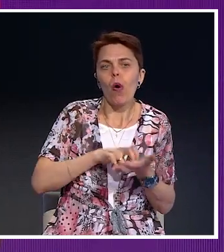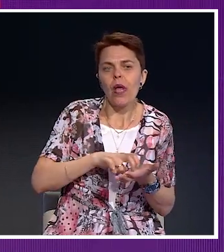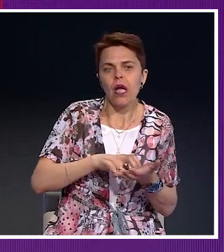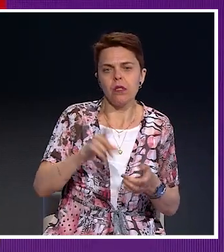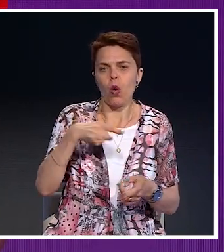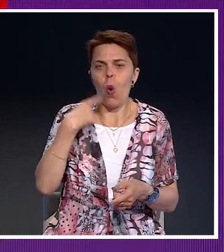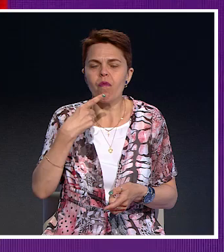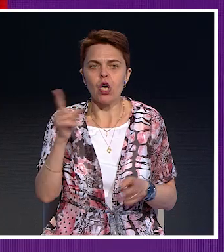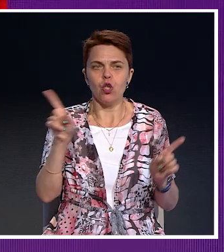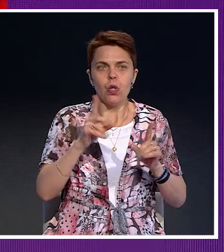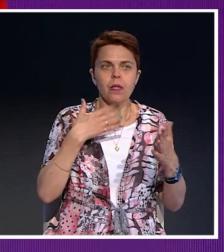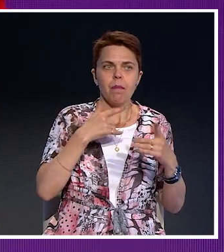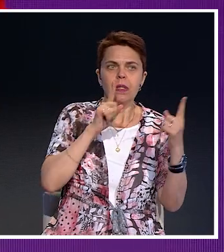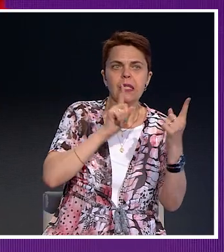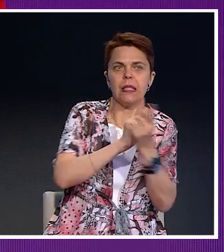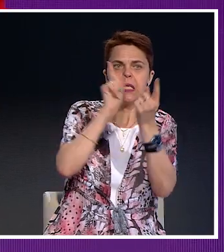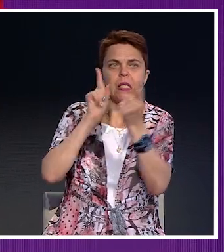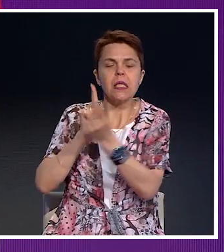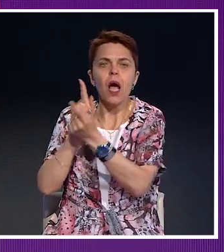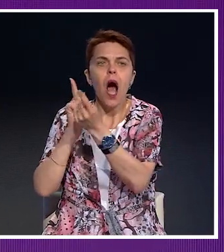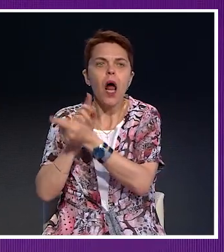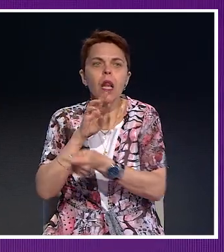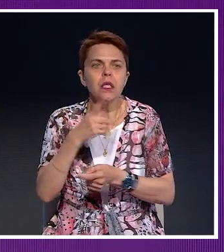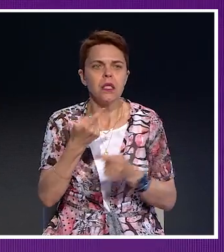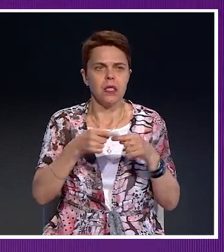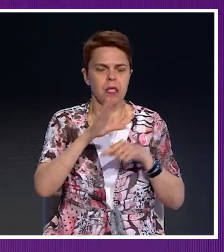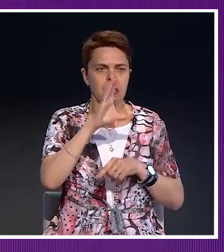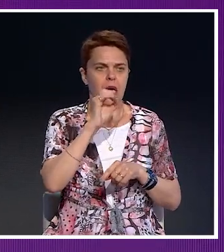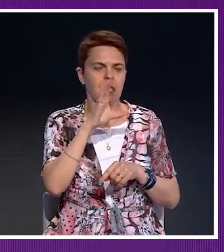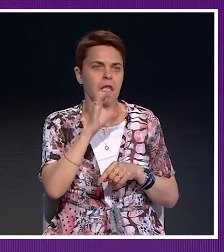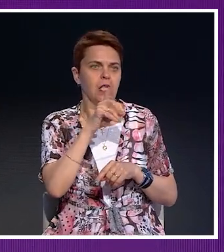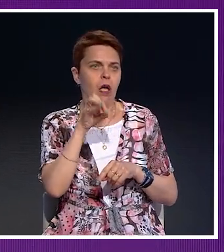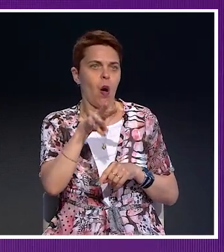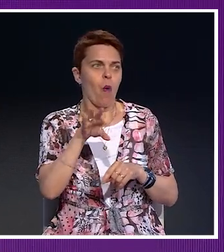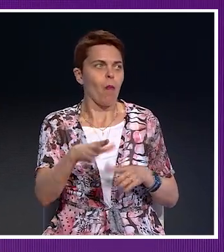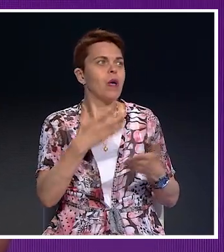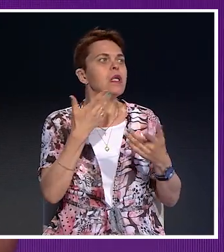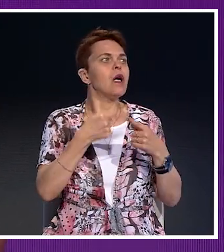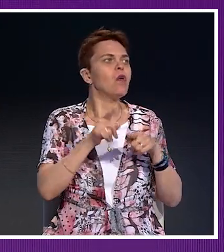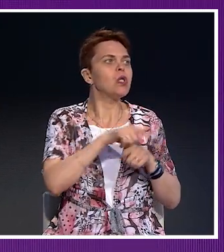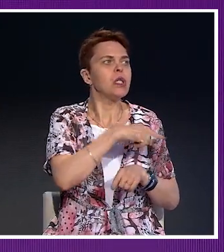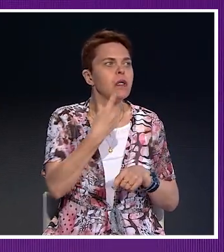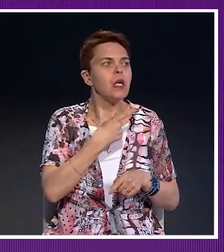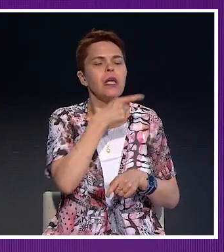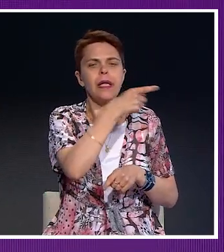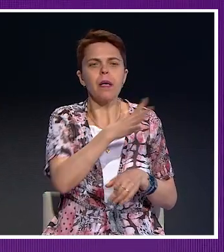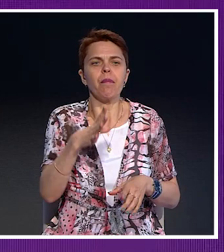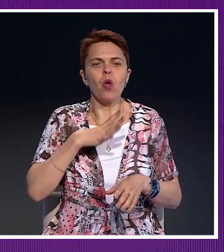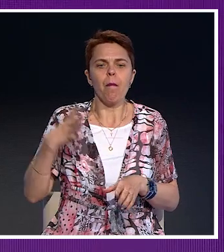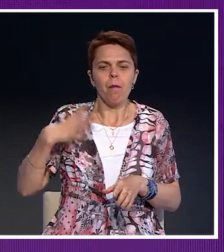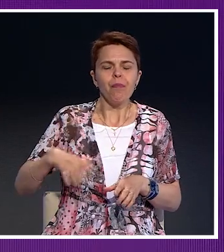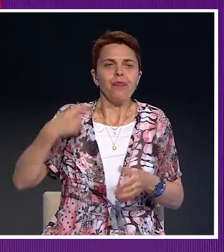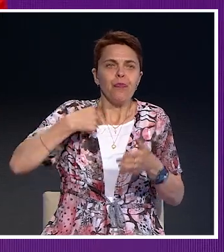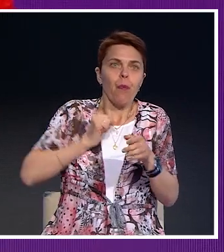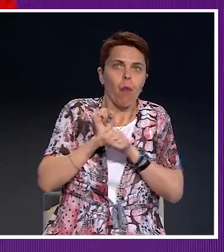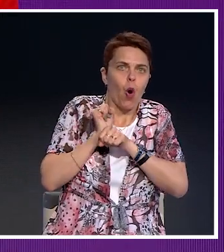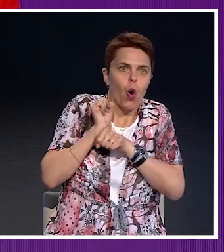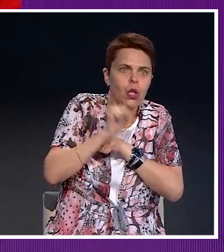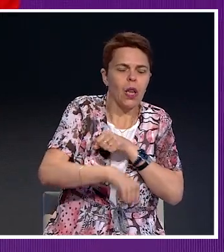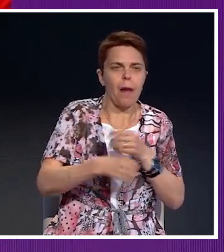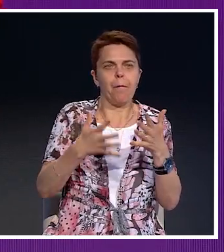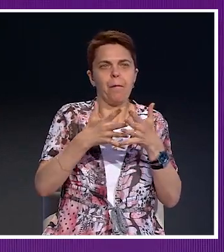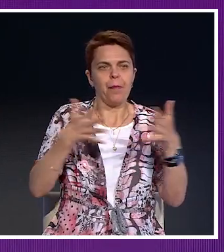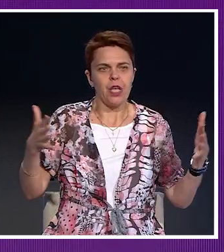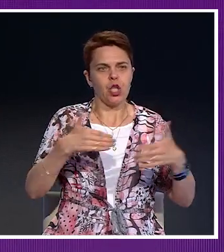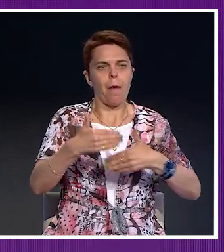бояться говорити, що вони десь стикалися з сексизмом. Вони бояться визнавати, що насправді їм довелося подолати значно більше